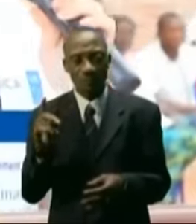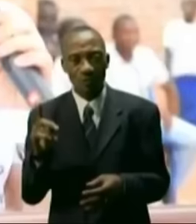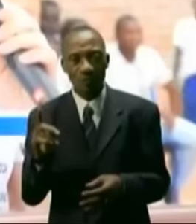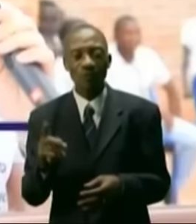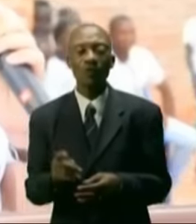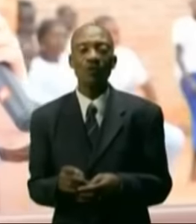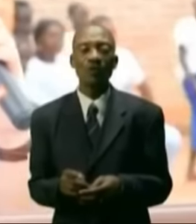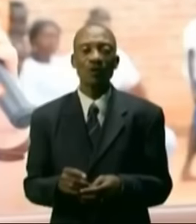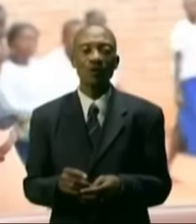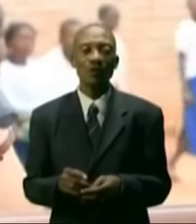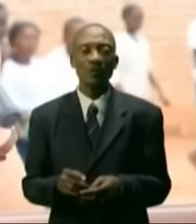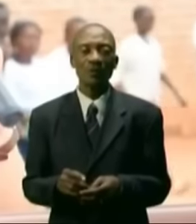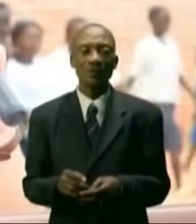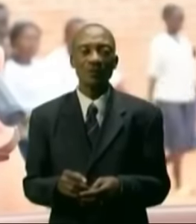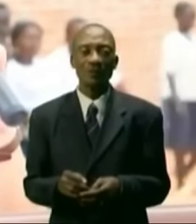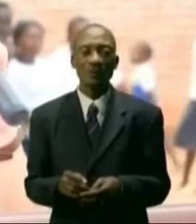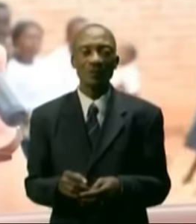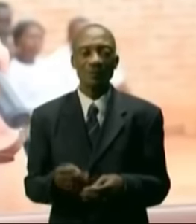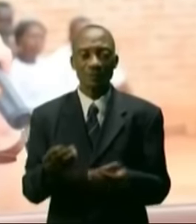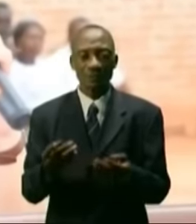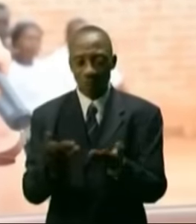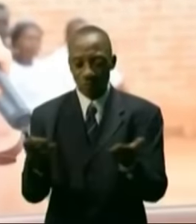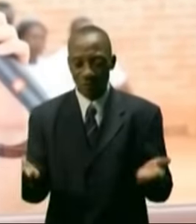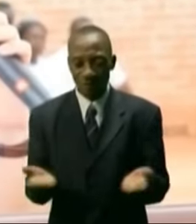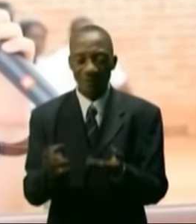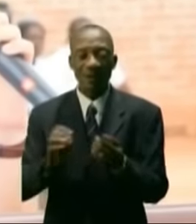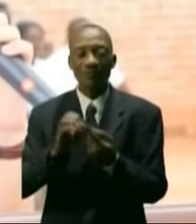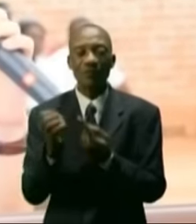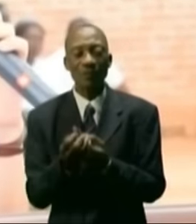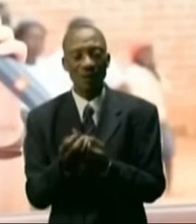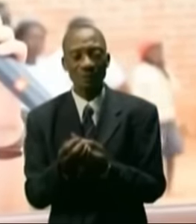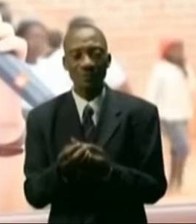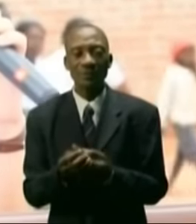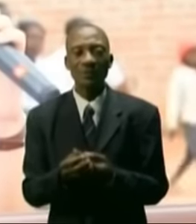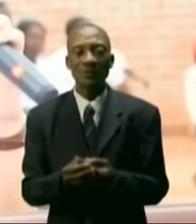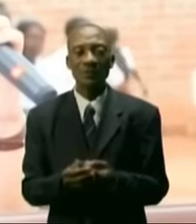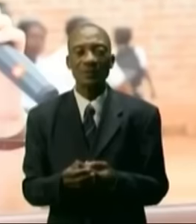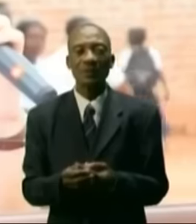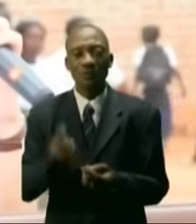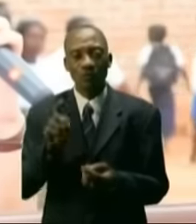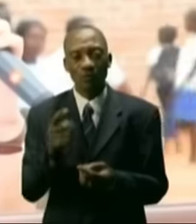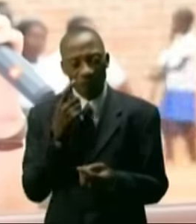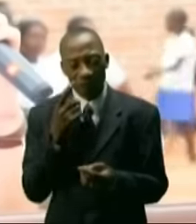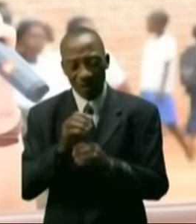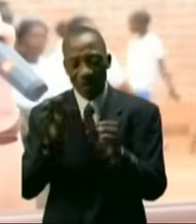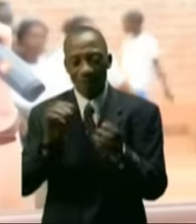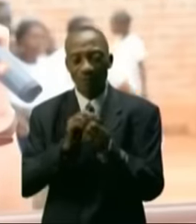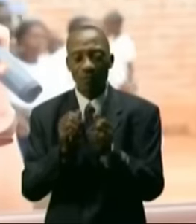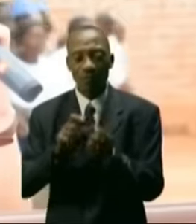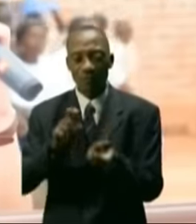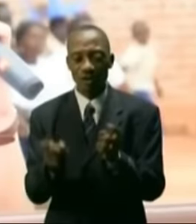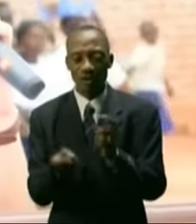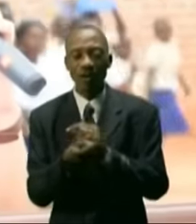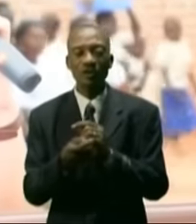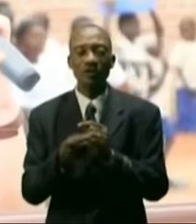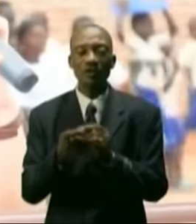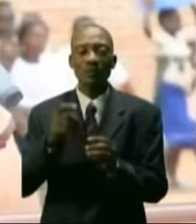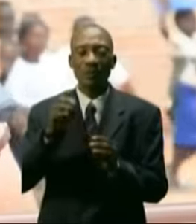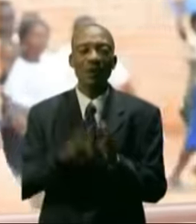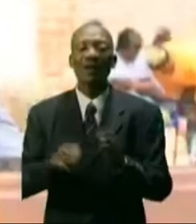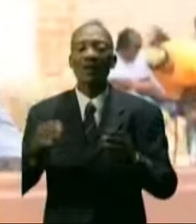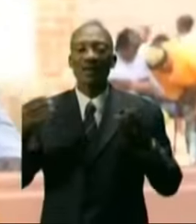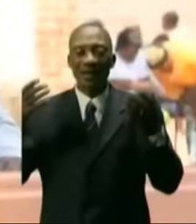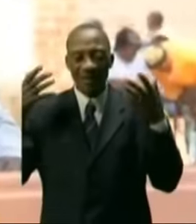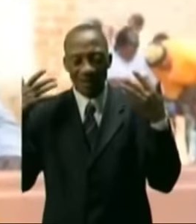changement climatique pour la réduction des émissions de la déforestation et à la dégradation des